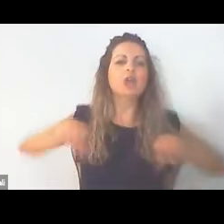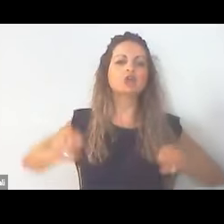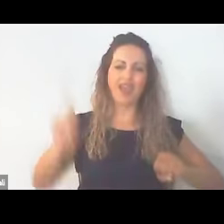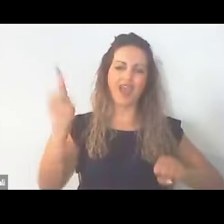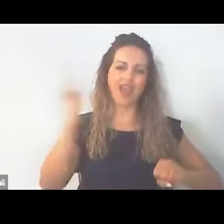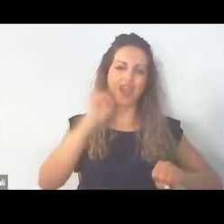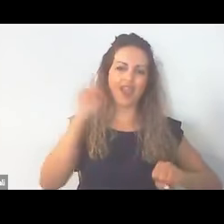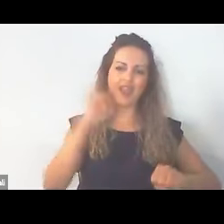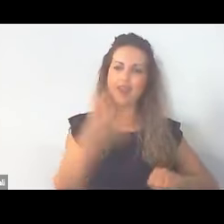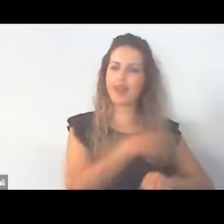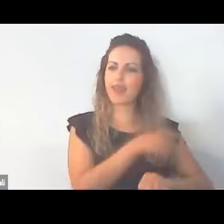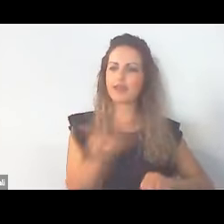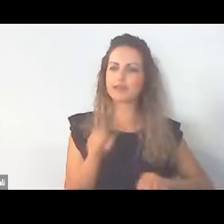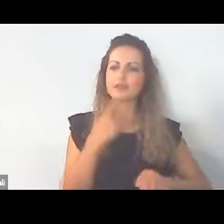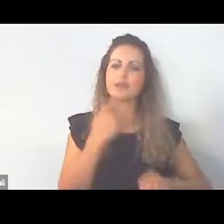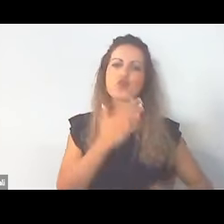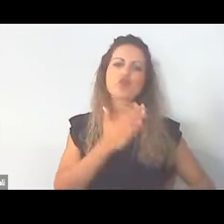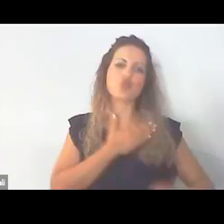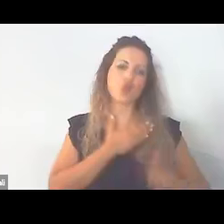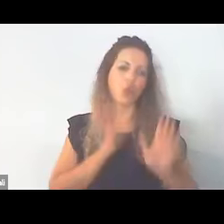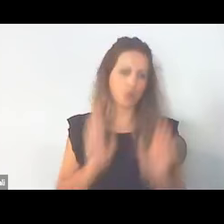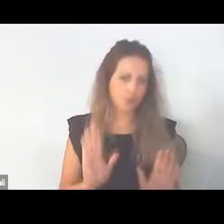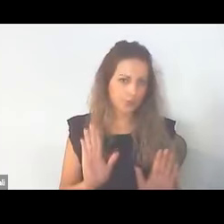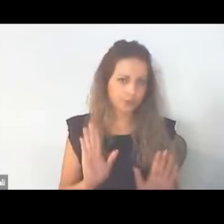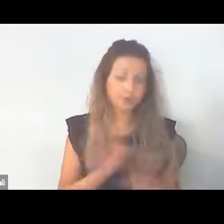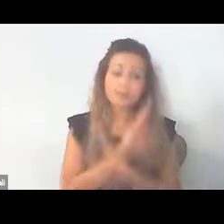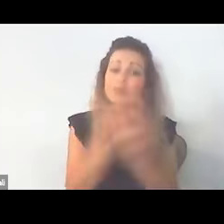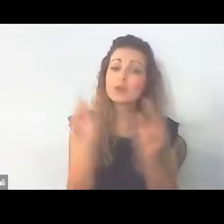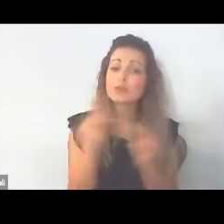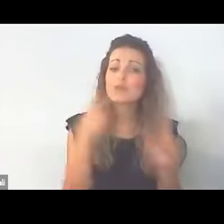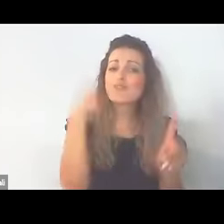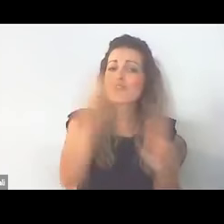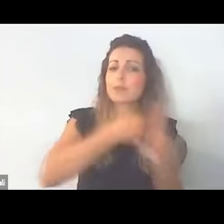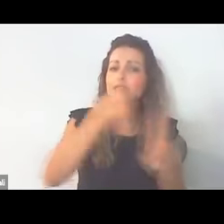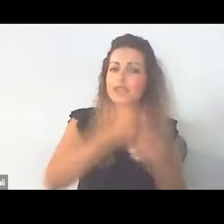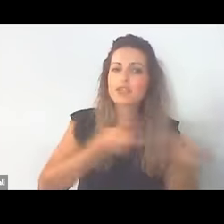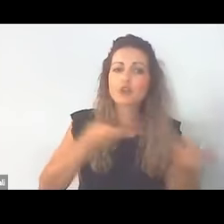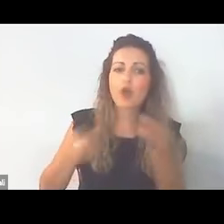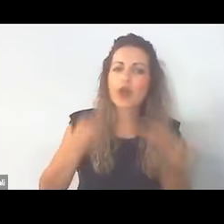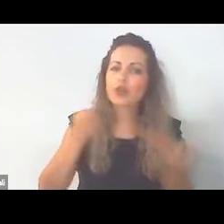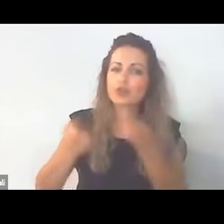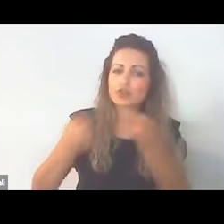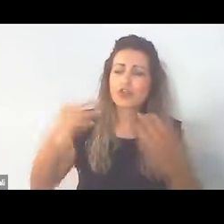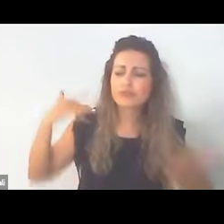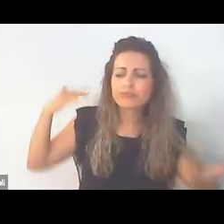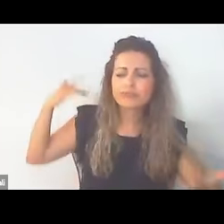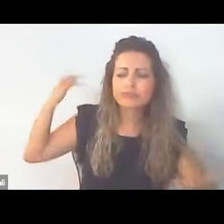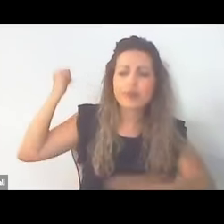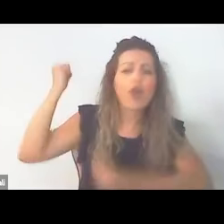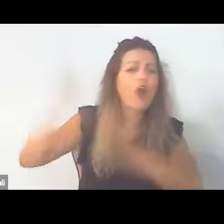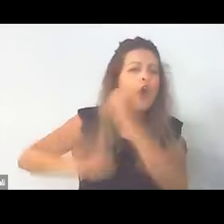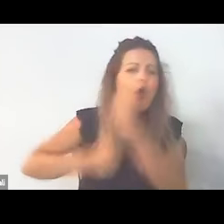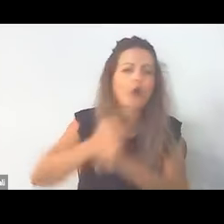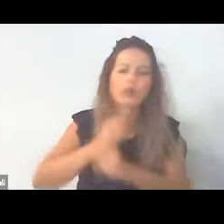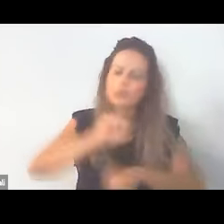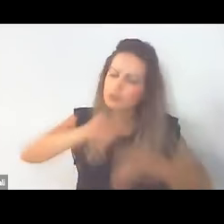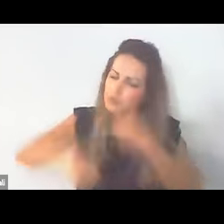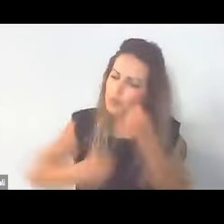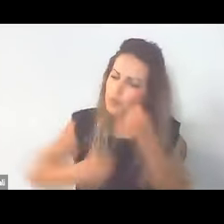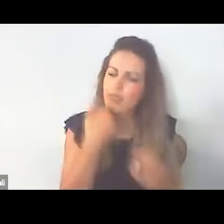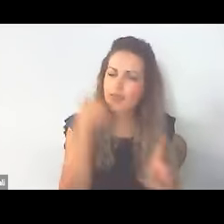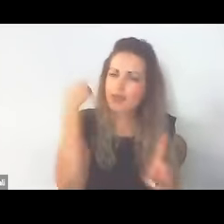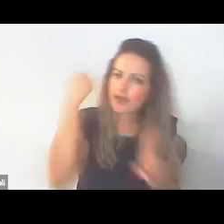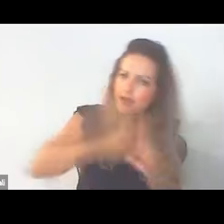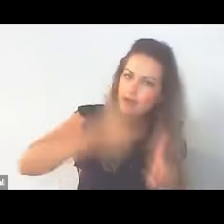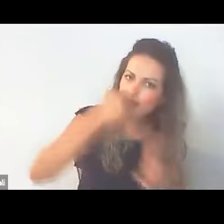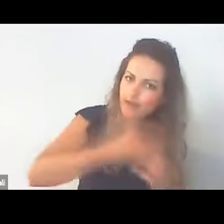φεμινιστικές οργανώσεις παλεύουν ενάντια στην κουλτούρα του βιασμού, στην καθημερινότητά τους, παλεύουν για τα